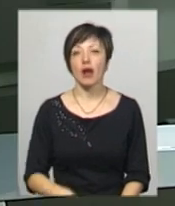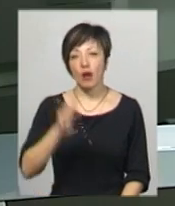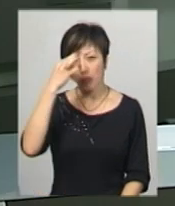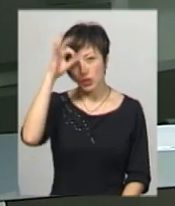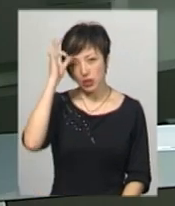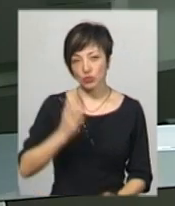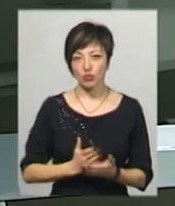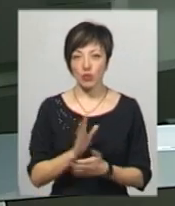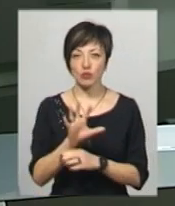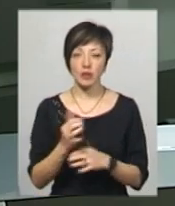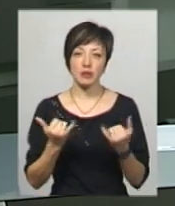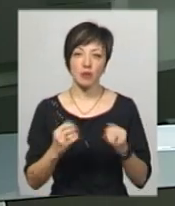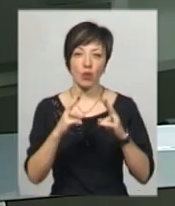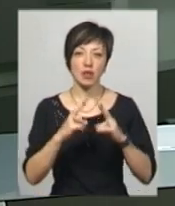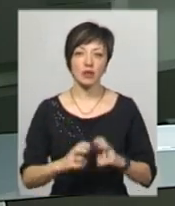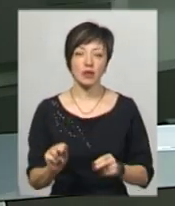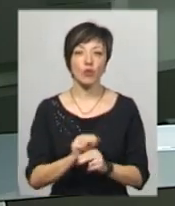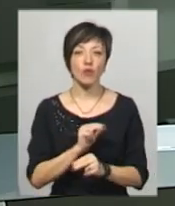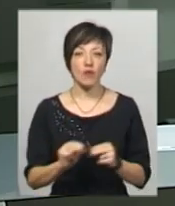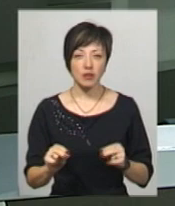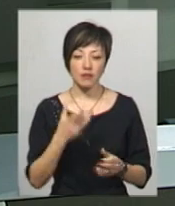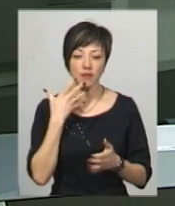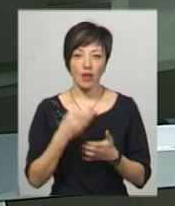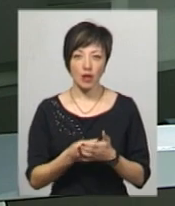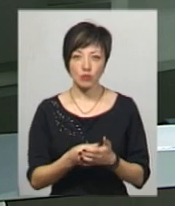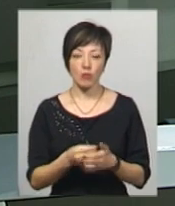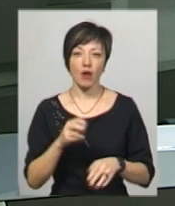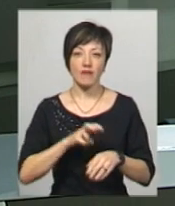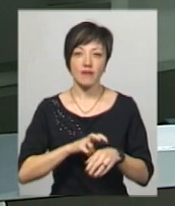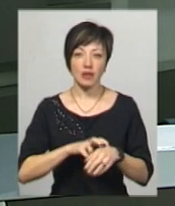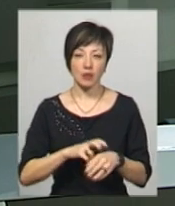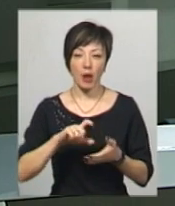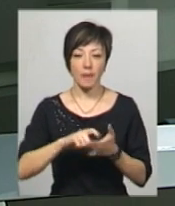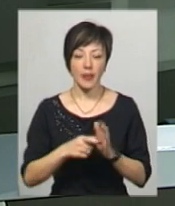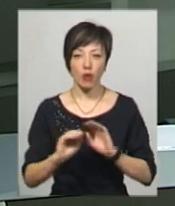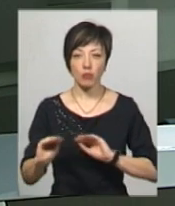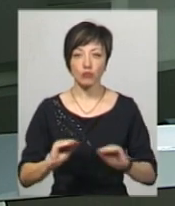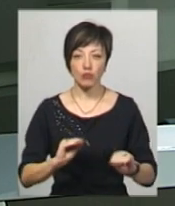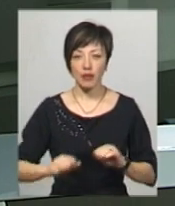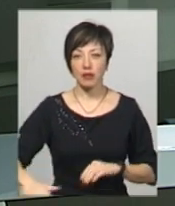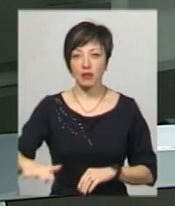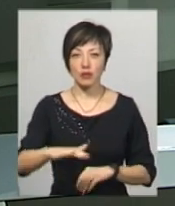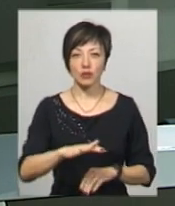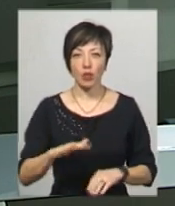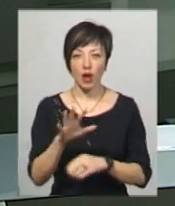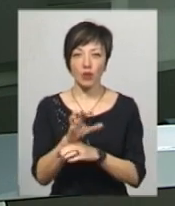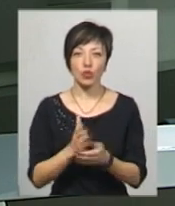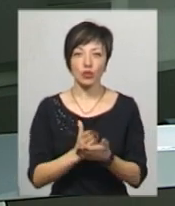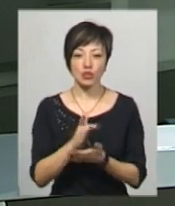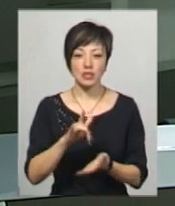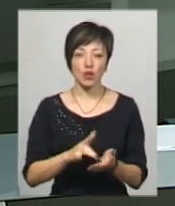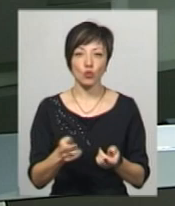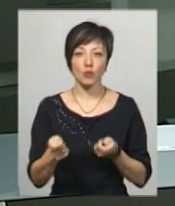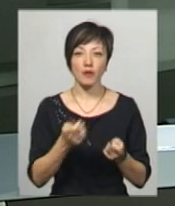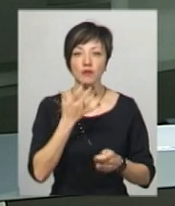Поліцейських службових собак тепер оглядатимуть та лікуватимуть у власному ветеринарному кабінеті. Облаштували його на території кінологічного центру